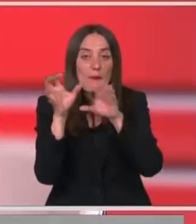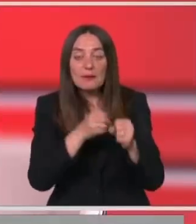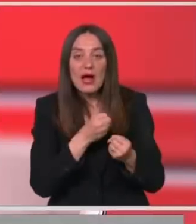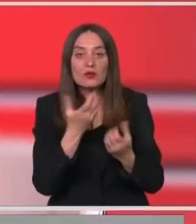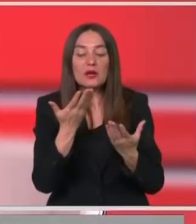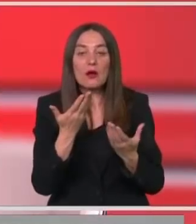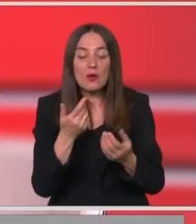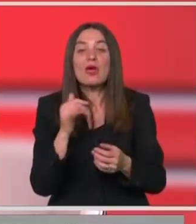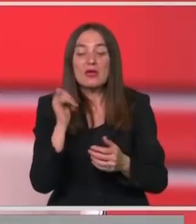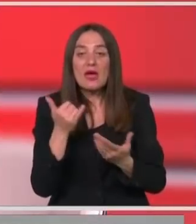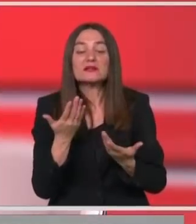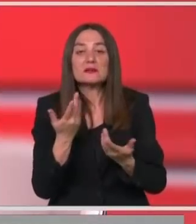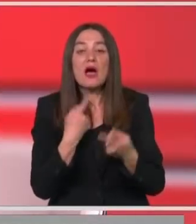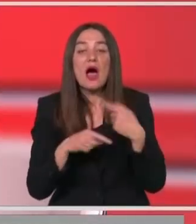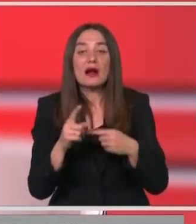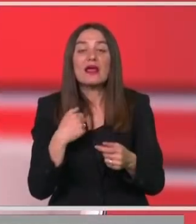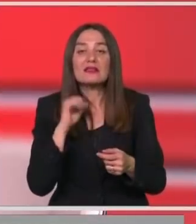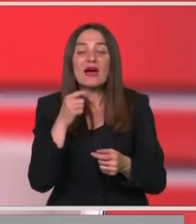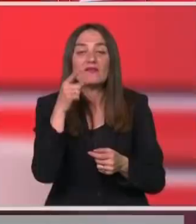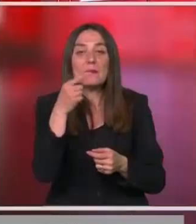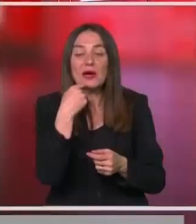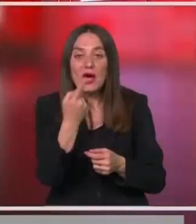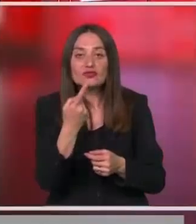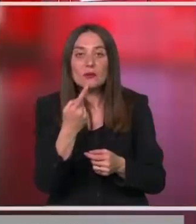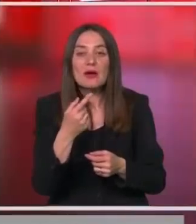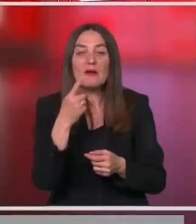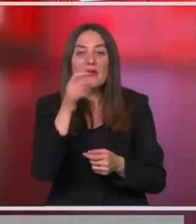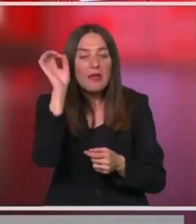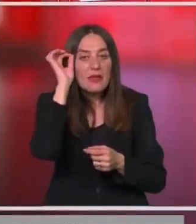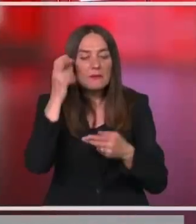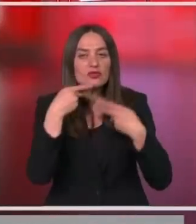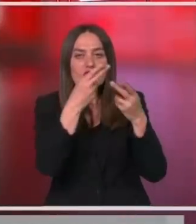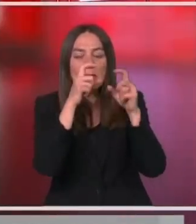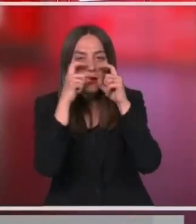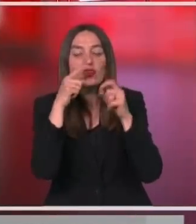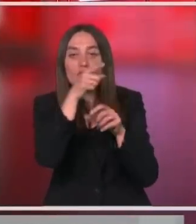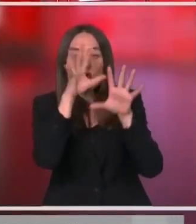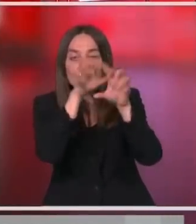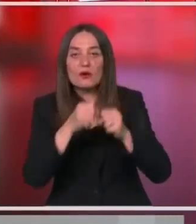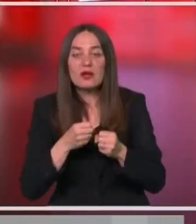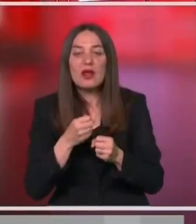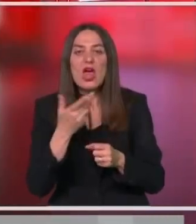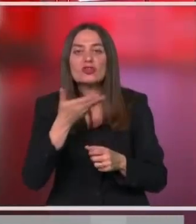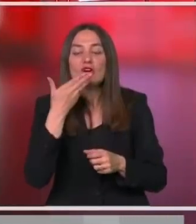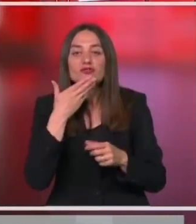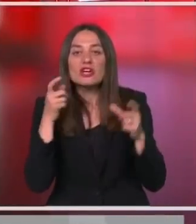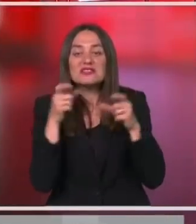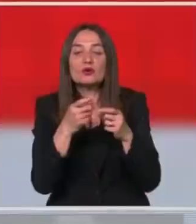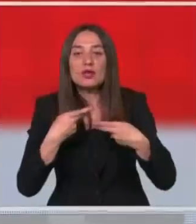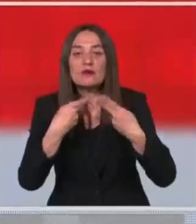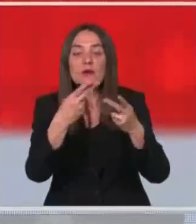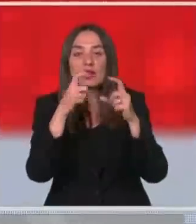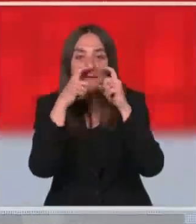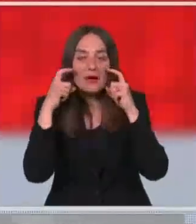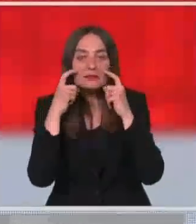preoteli... Pa jeste, ali da vam kažem, pa su, za Berlin su išle neke maske i to su preoteli. Ovi u Češkoj zaustavili isporuku